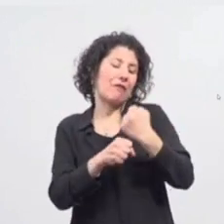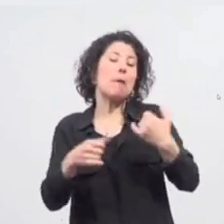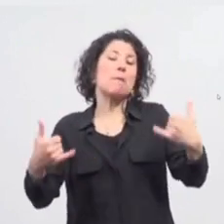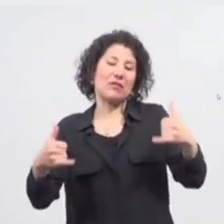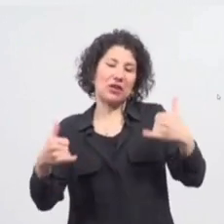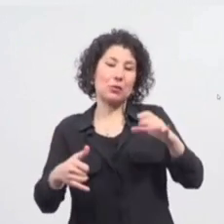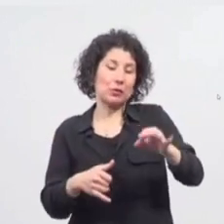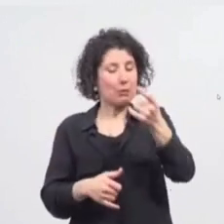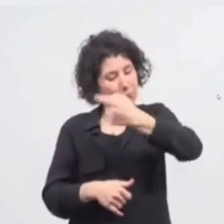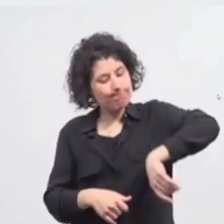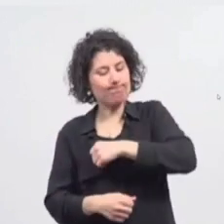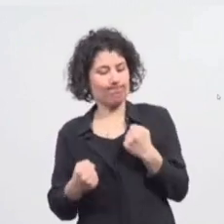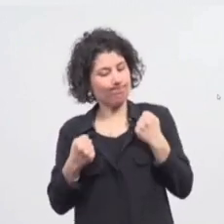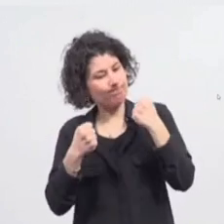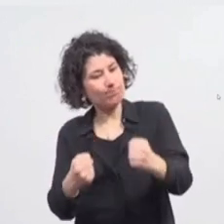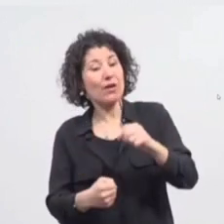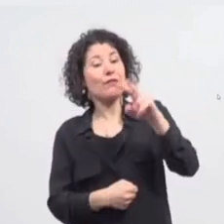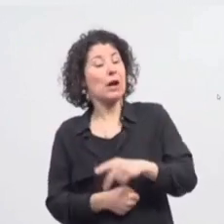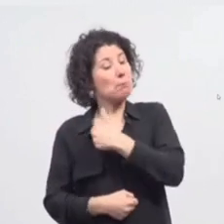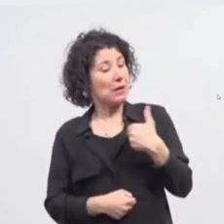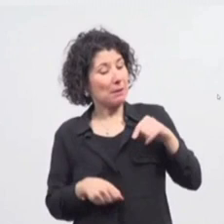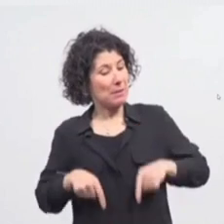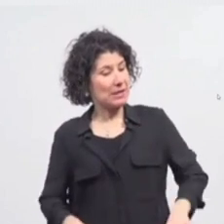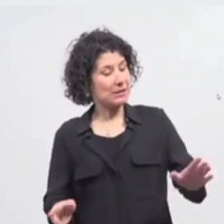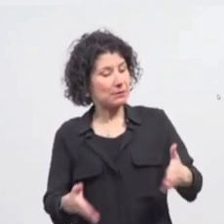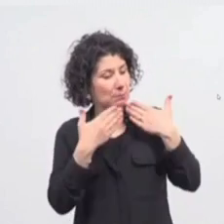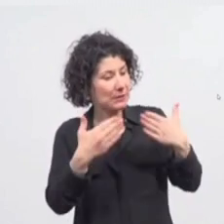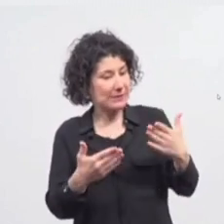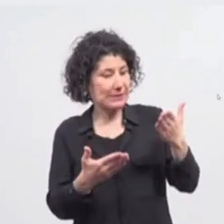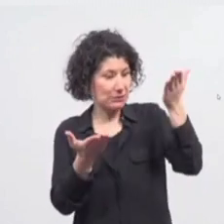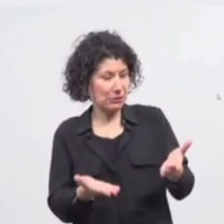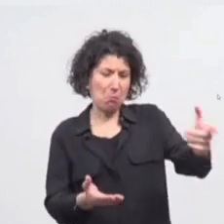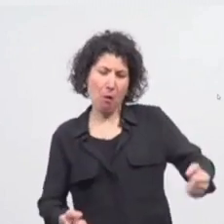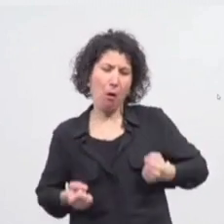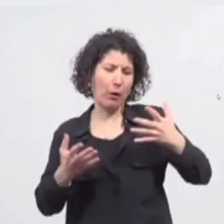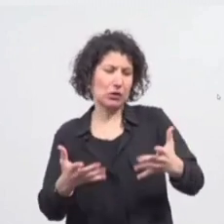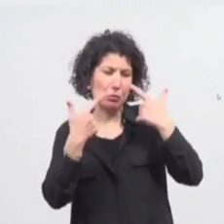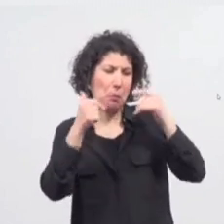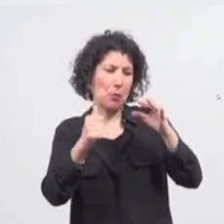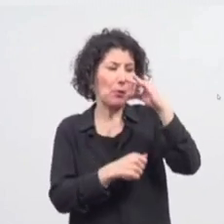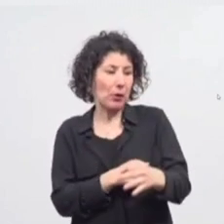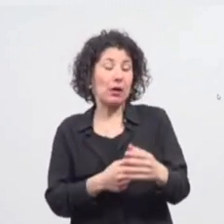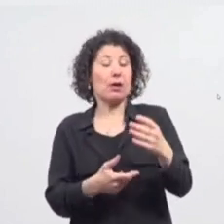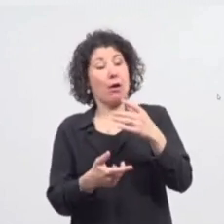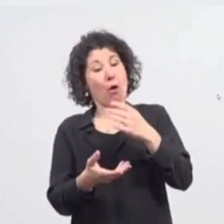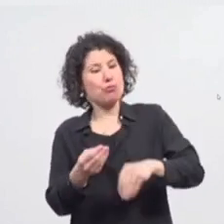voudrais vous remercier, Madame le Ministre, pour votre engagement, pour votre volonté de porter si haut sur